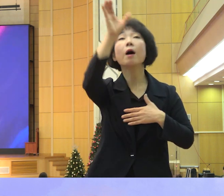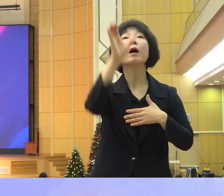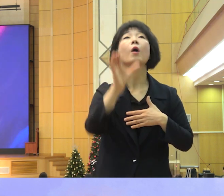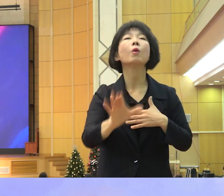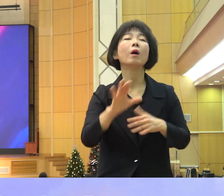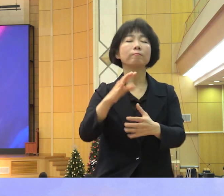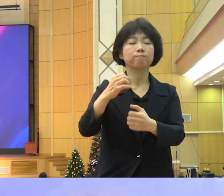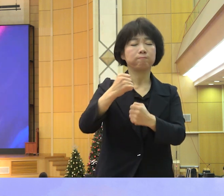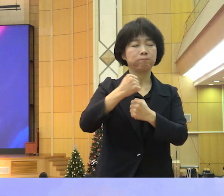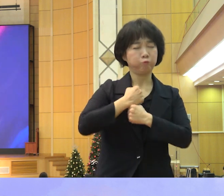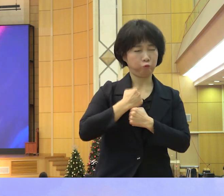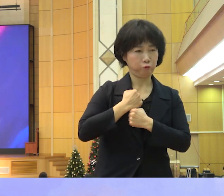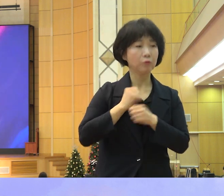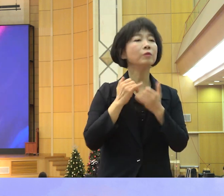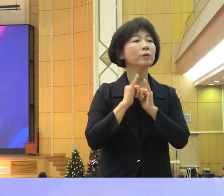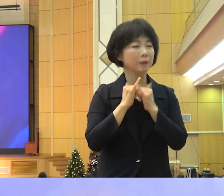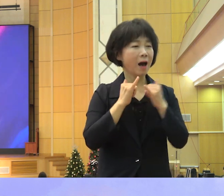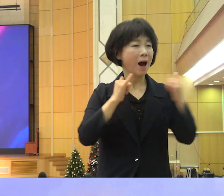십자가